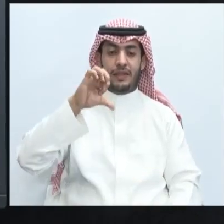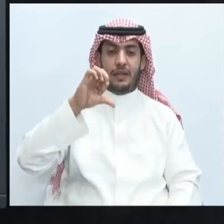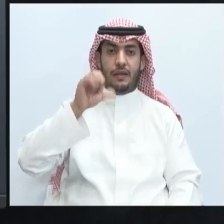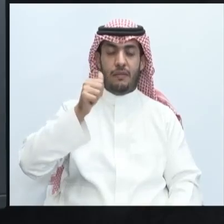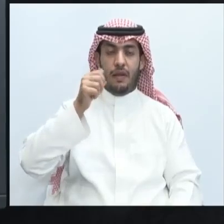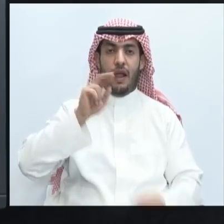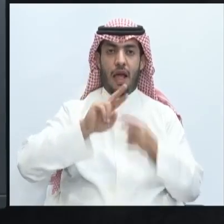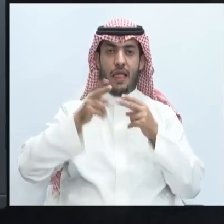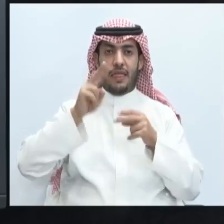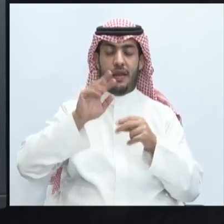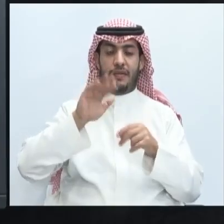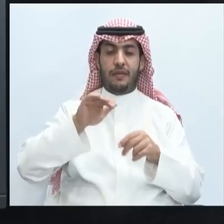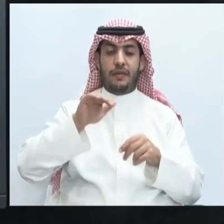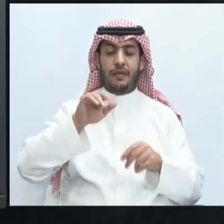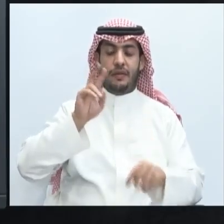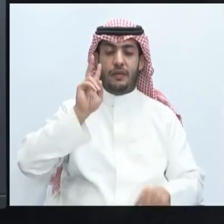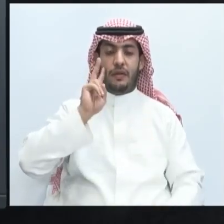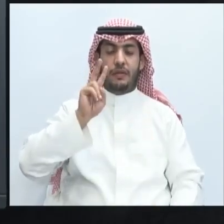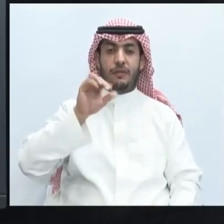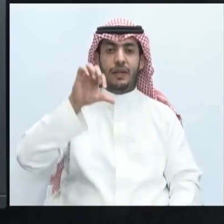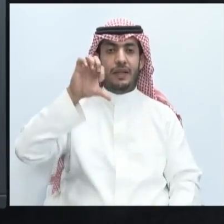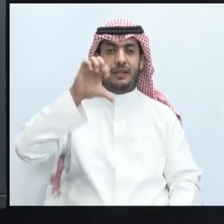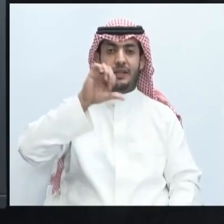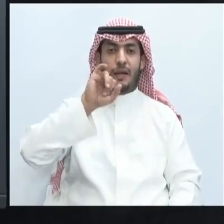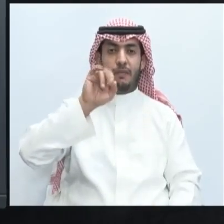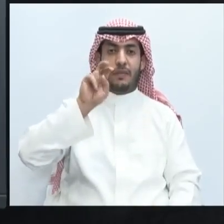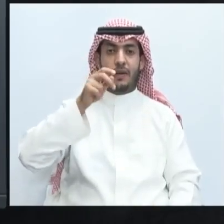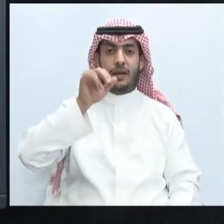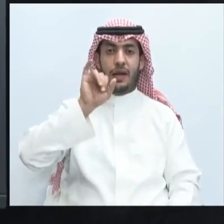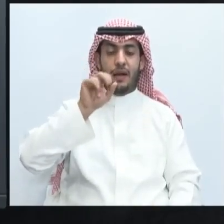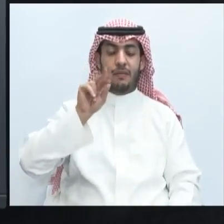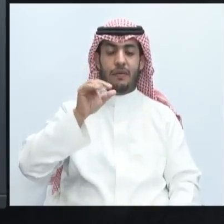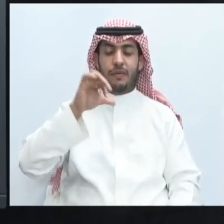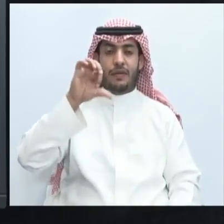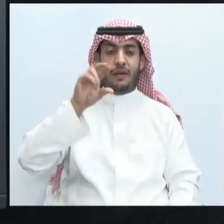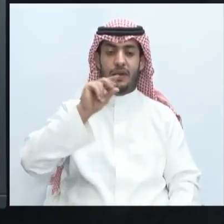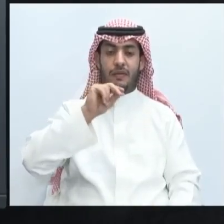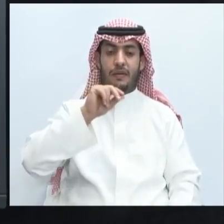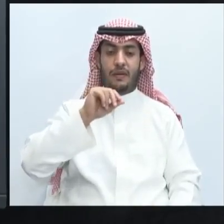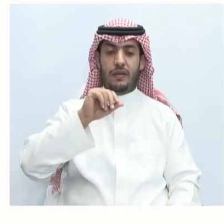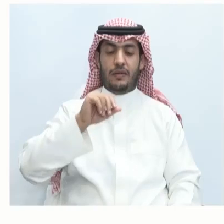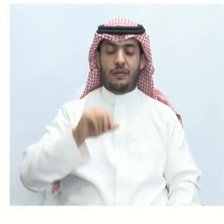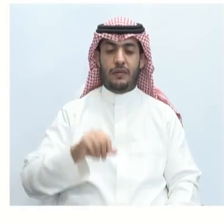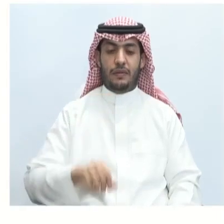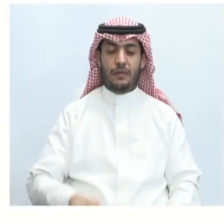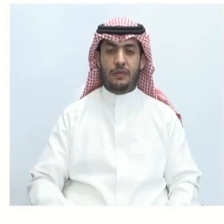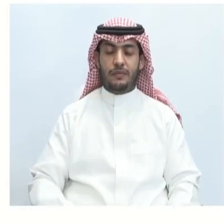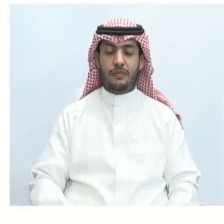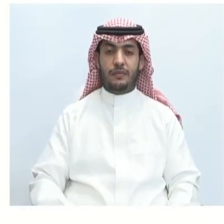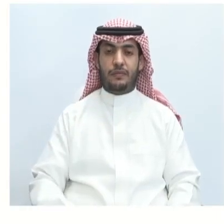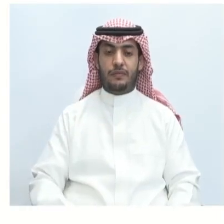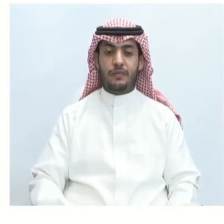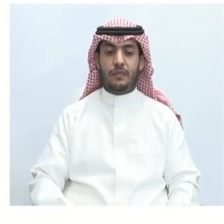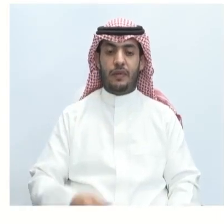خلالها بسهوله لاحظوا ان المقام لم يتغير تبقى حتى في الناتج مكانه هو تسعه صح ولا لا